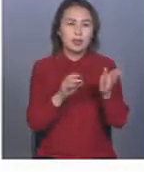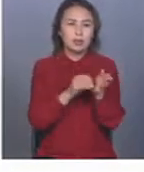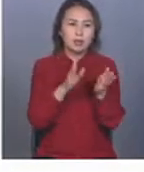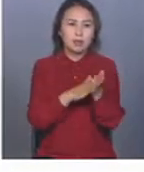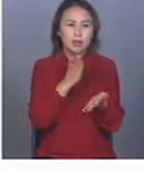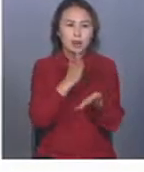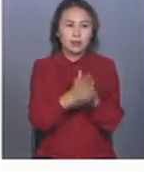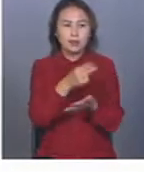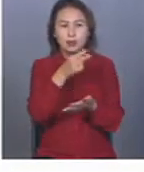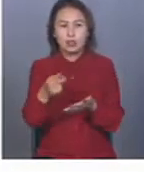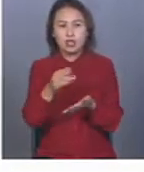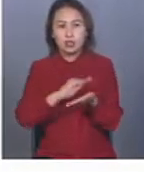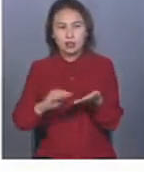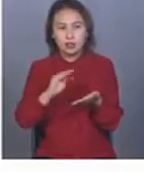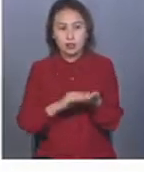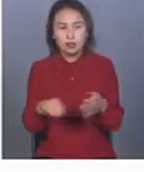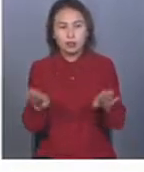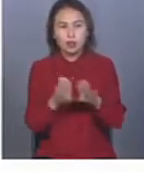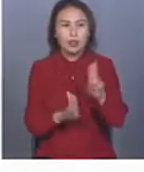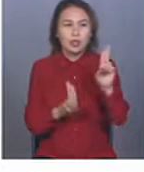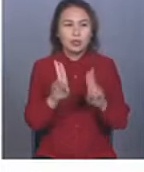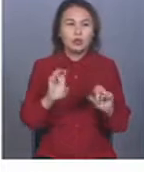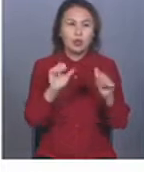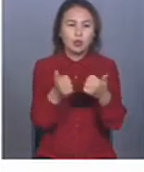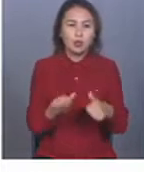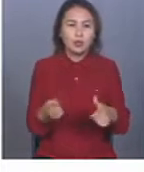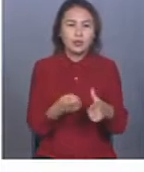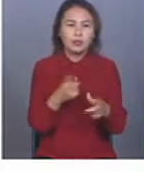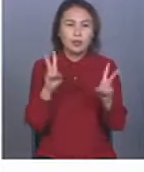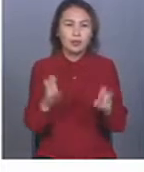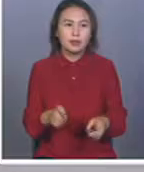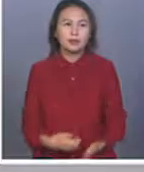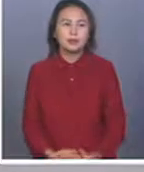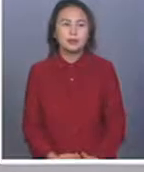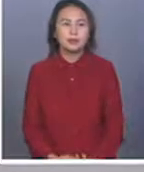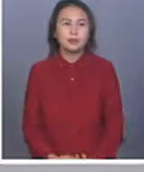бар теңдіктермен жазылады. Мұндай ережелер формула деп аталады.